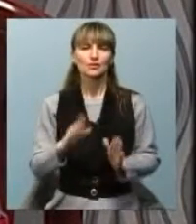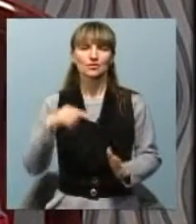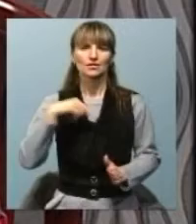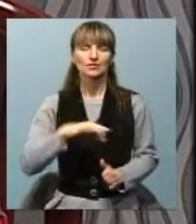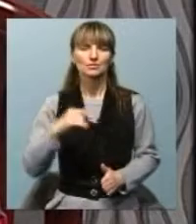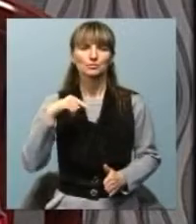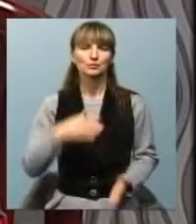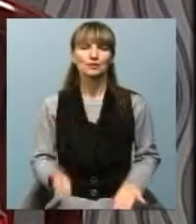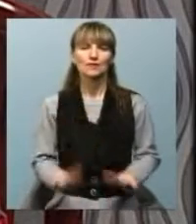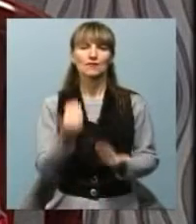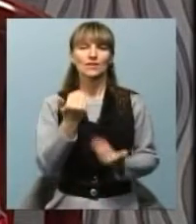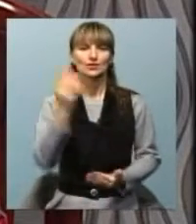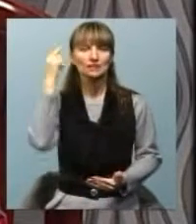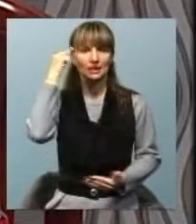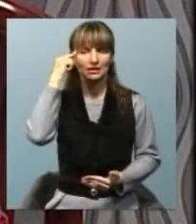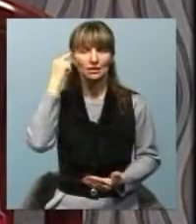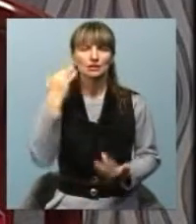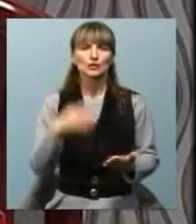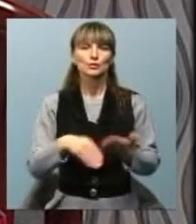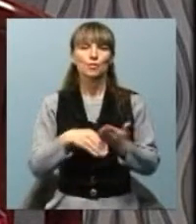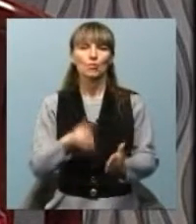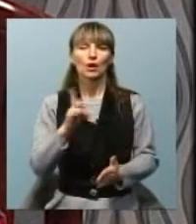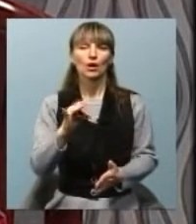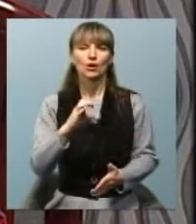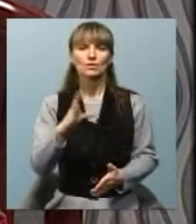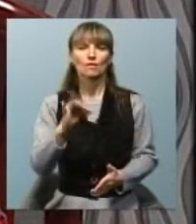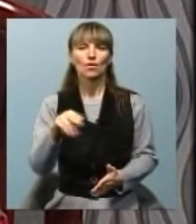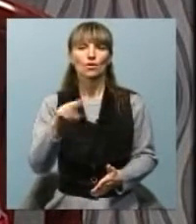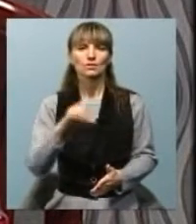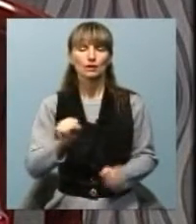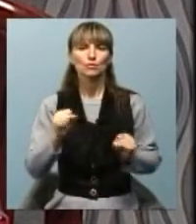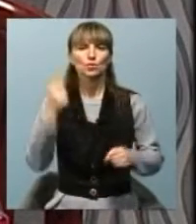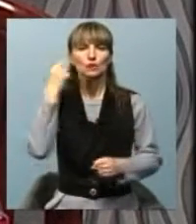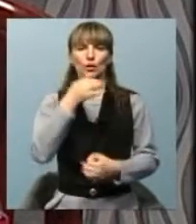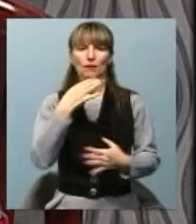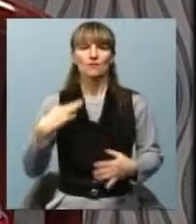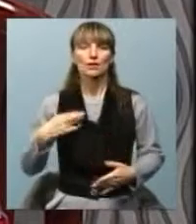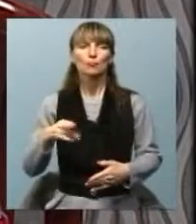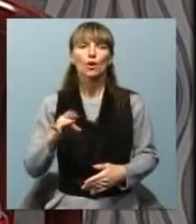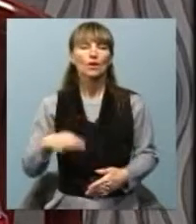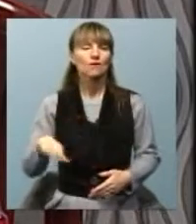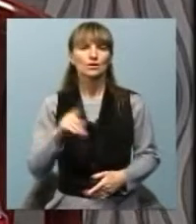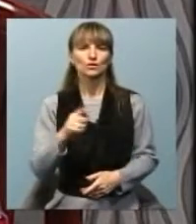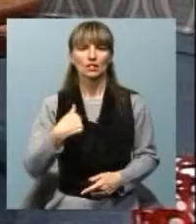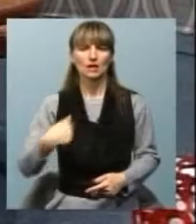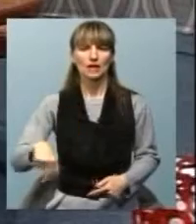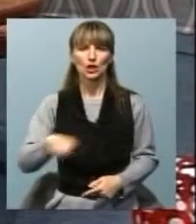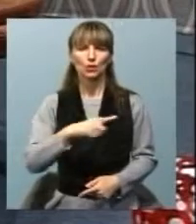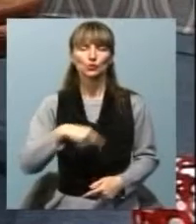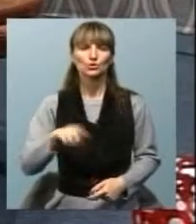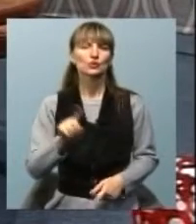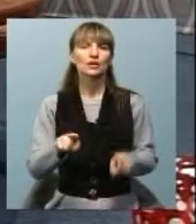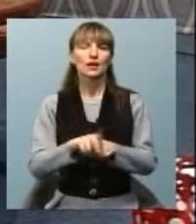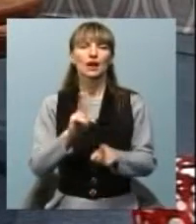настрій, а й підвищувати ваші знання, оскільки за допомогою кросворду можна дізнатися будь-які речі про все, що нас оточує. Що